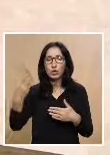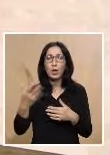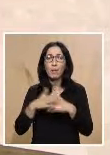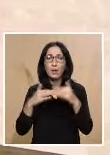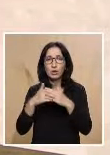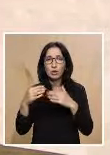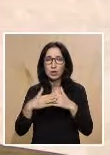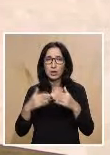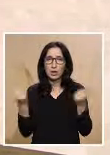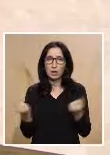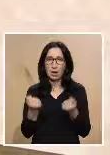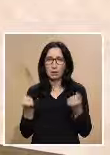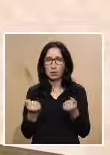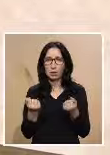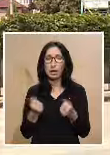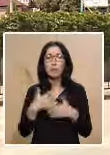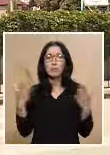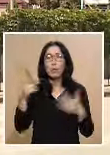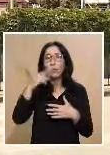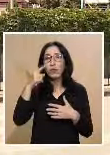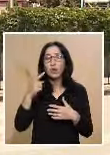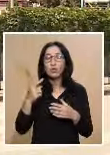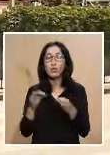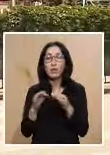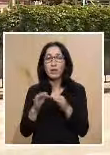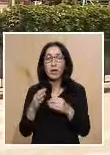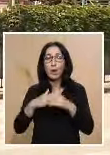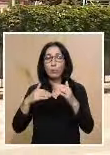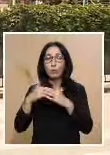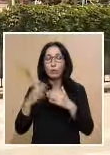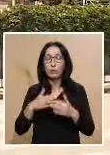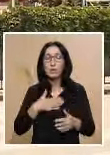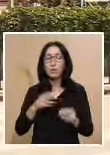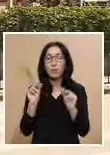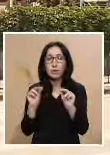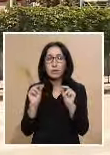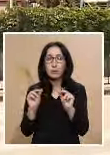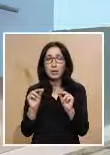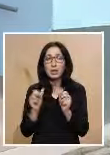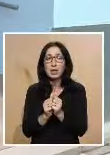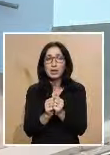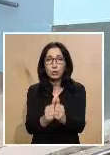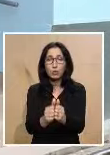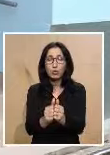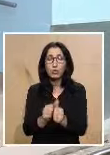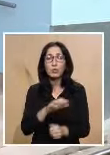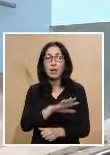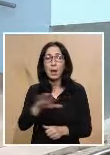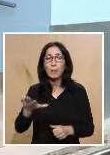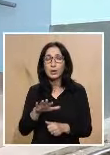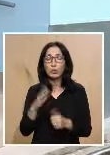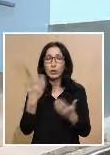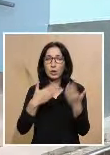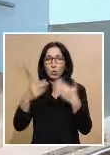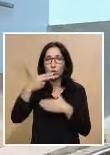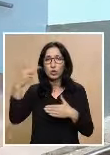педагогически практически дейности. Много важно е, че филиалът подготвя своите възпитаници в сътрудничество с базовите училища. Едно от тях